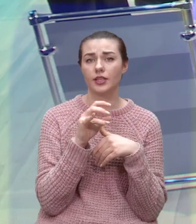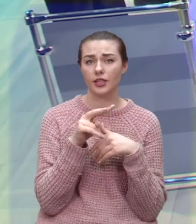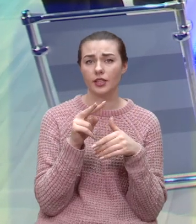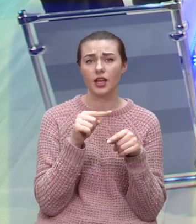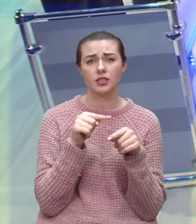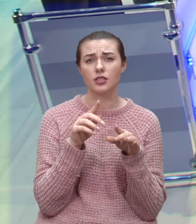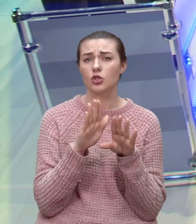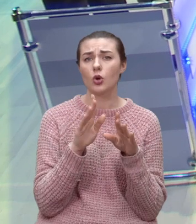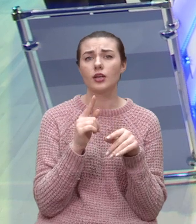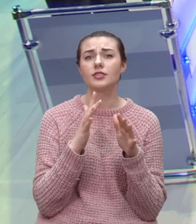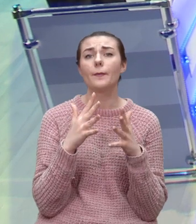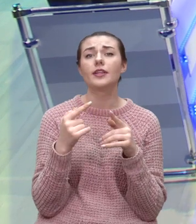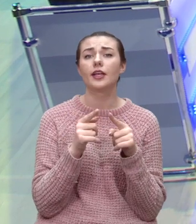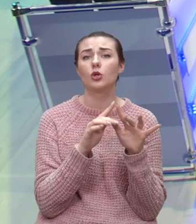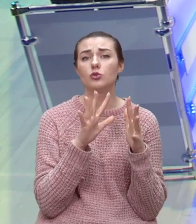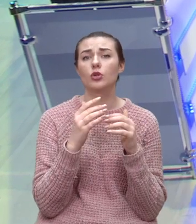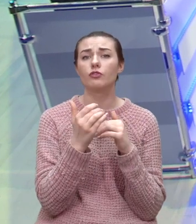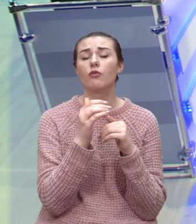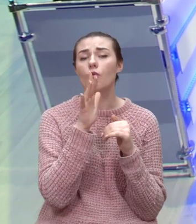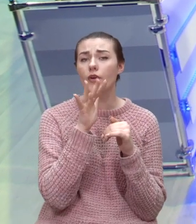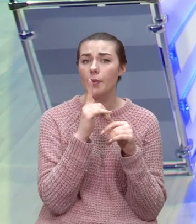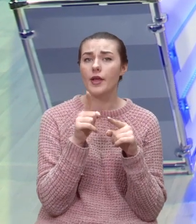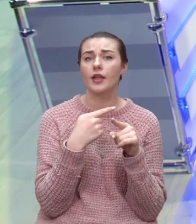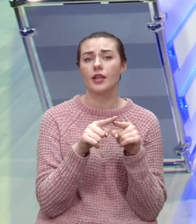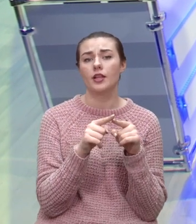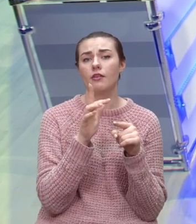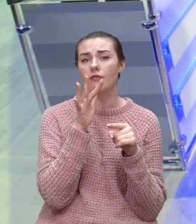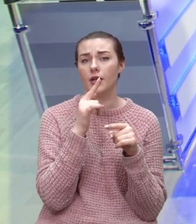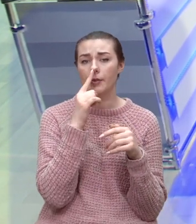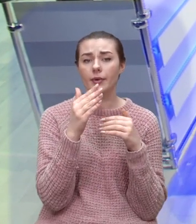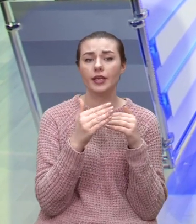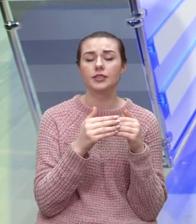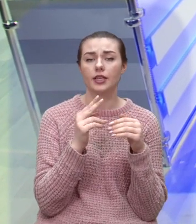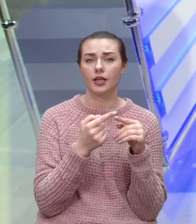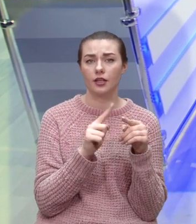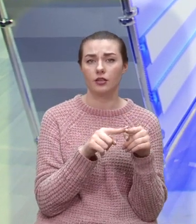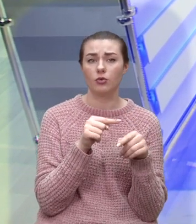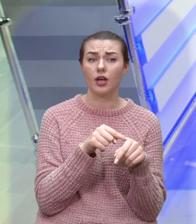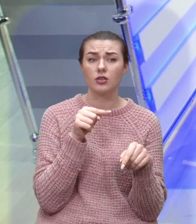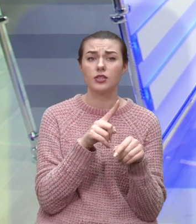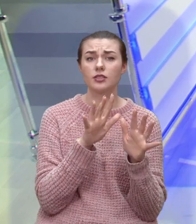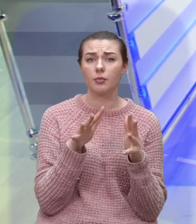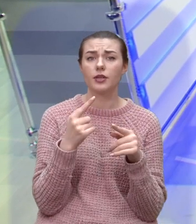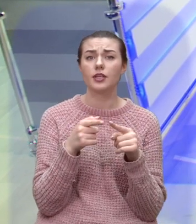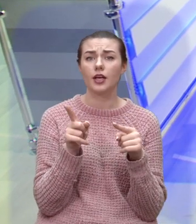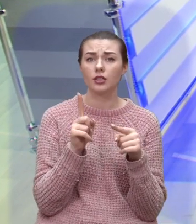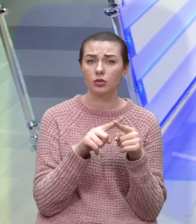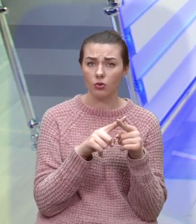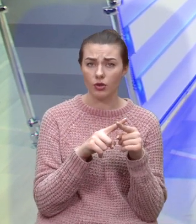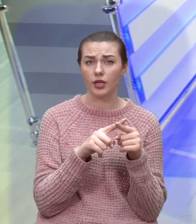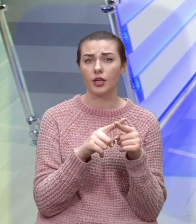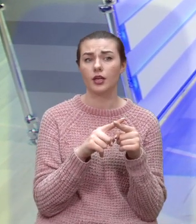она касается не только событий которые происходят в его время или время близкая к нему но они касаются и тех событий